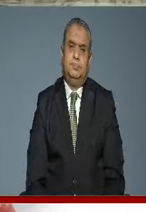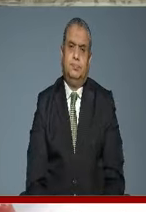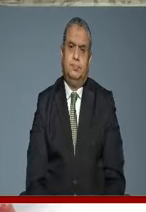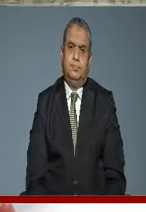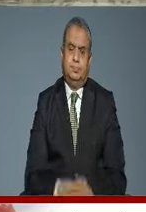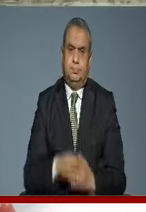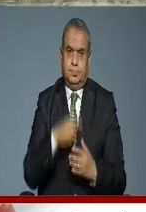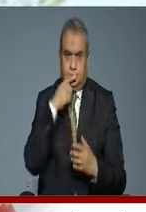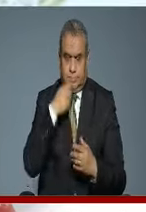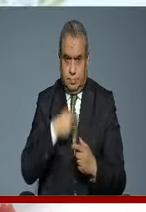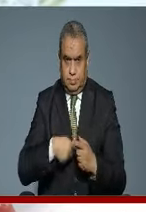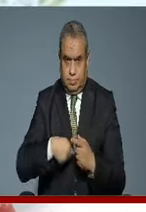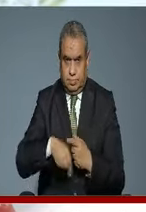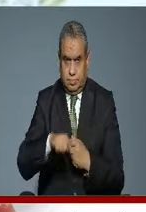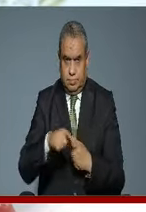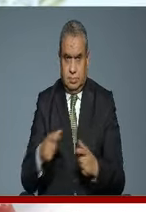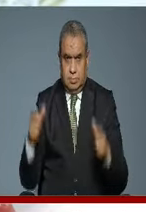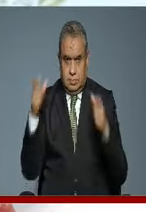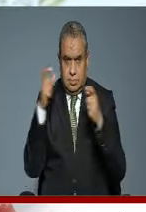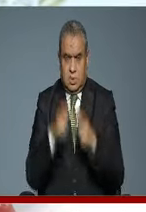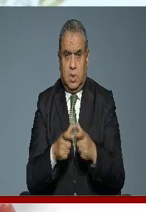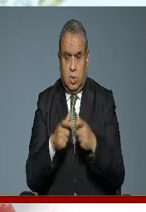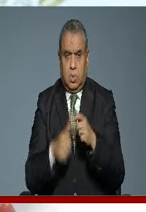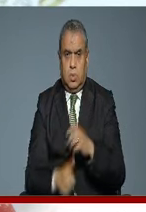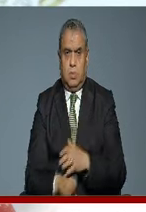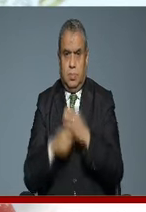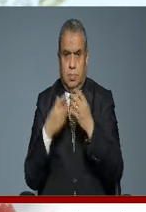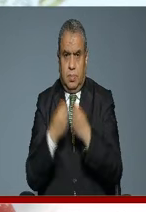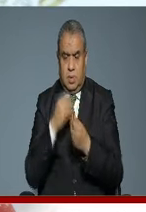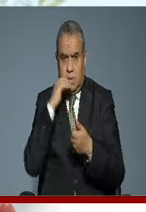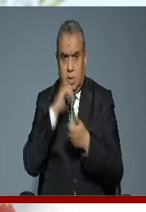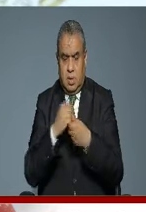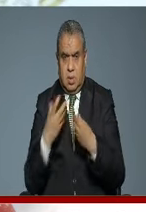المؤتمر اللي هيعقد هناك، وهتبقى فيه زيارة الدولة